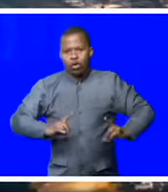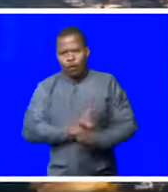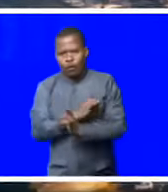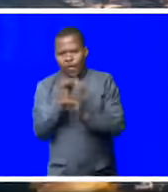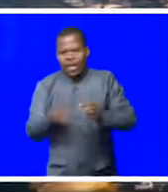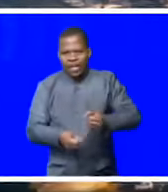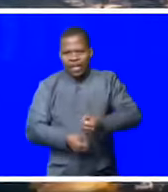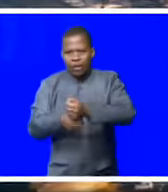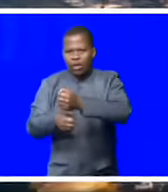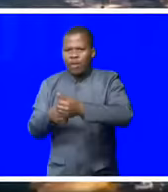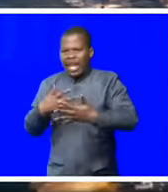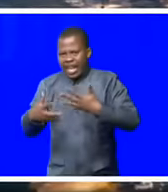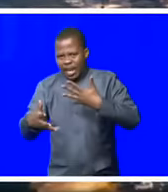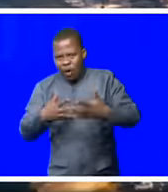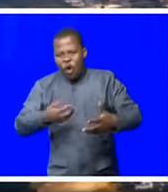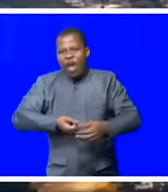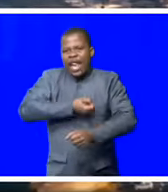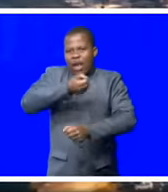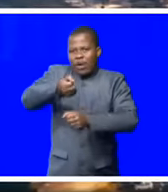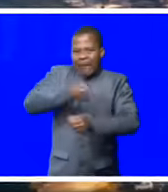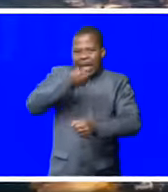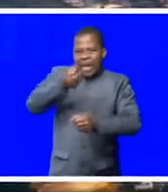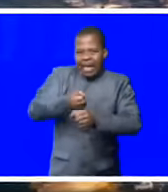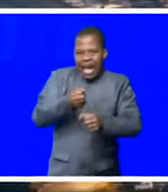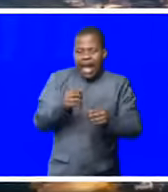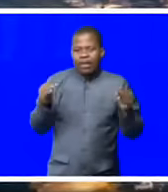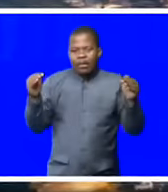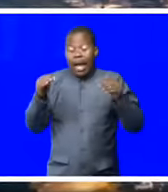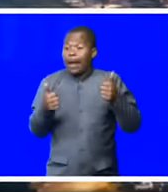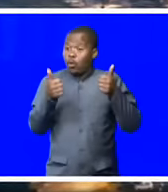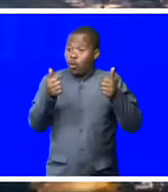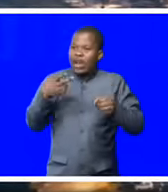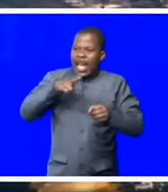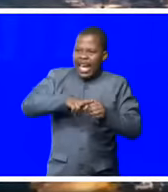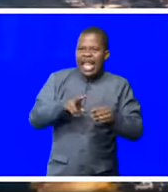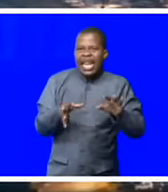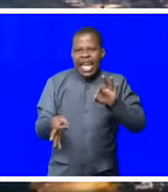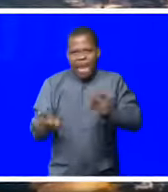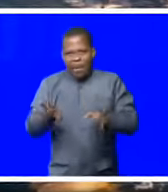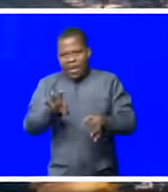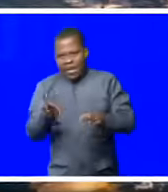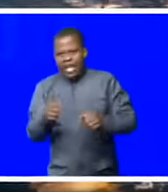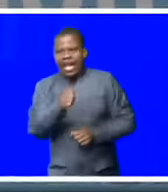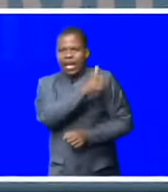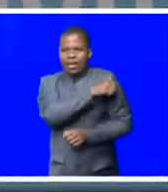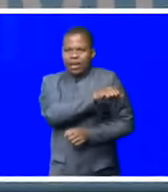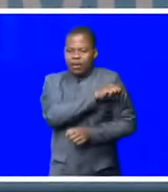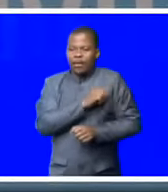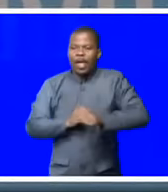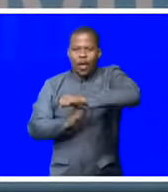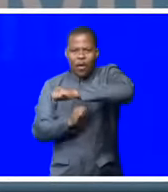letempilo ngempahla ekusebenta lesezingeni lelisetulu kanye nemithi yekwelapha labagulako etibhedlela.